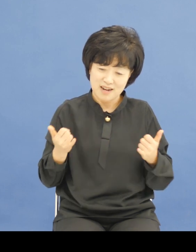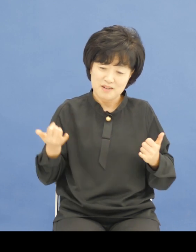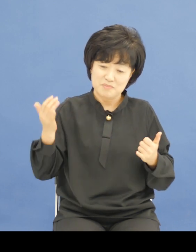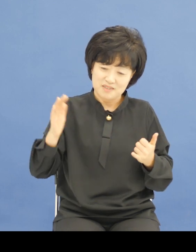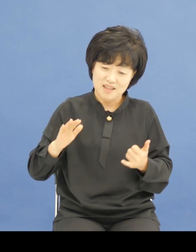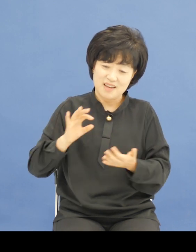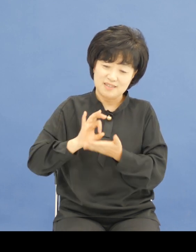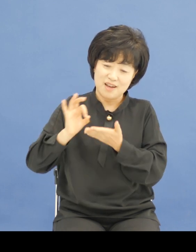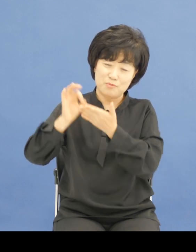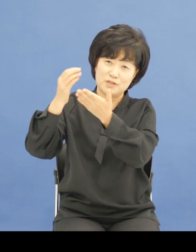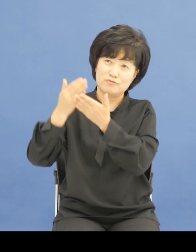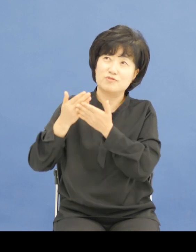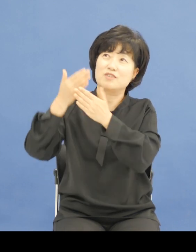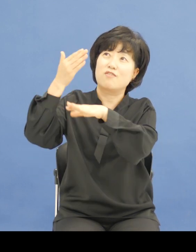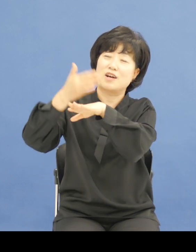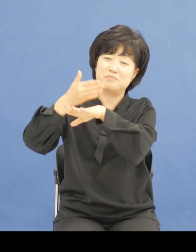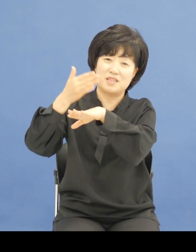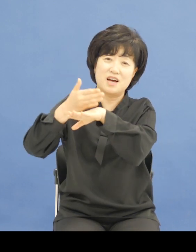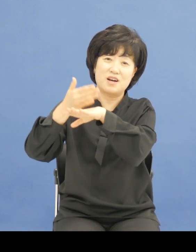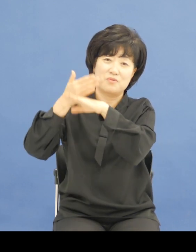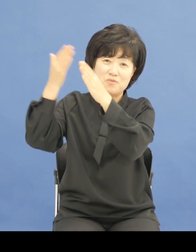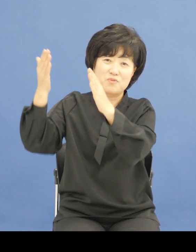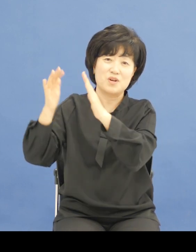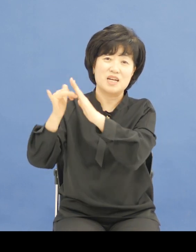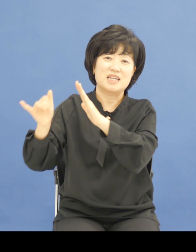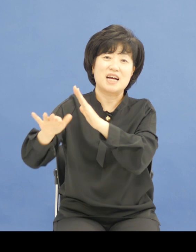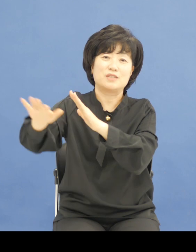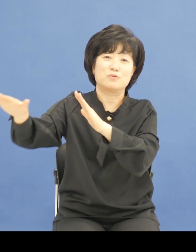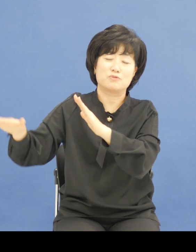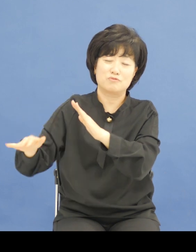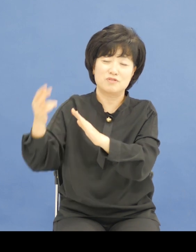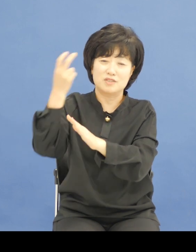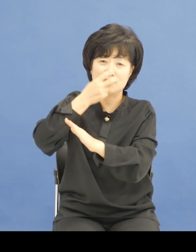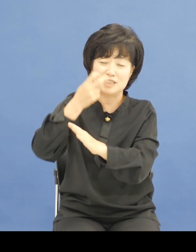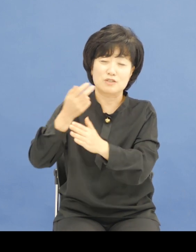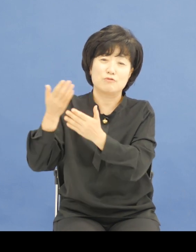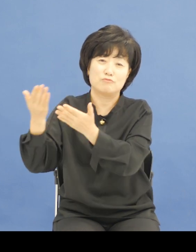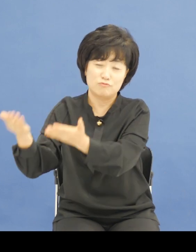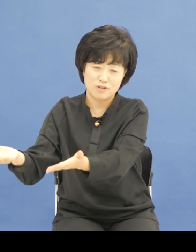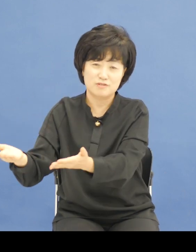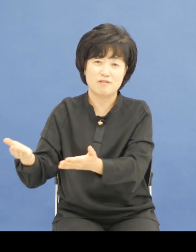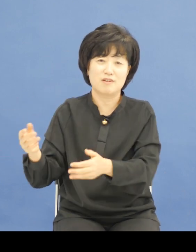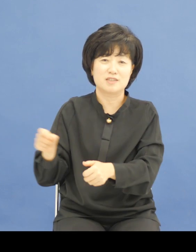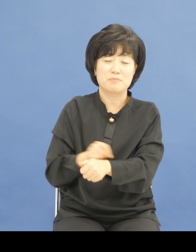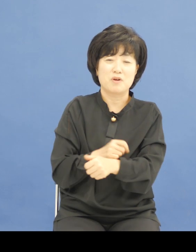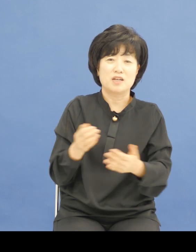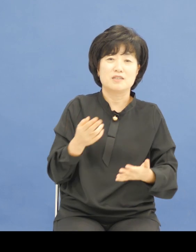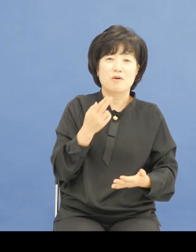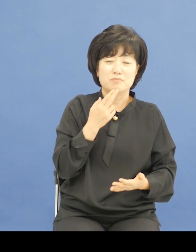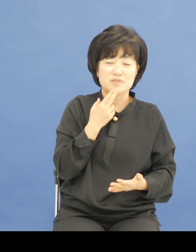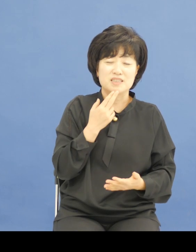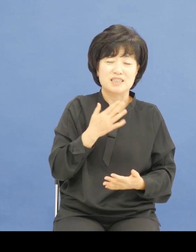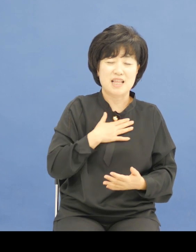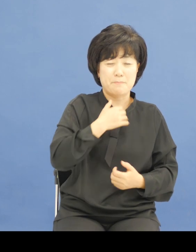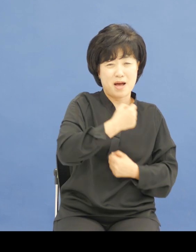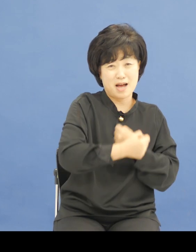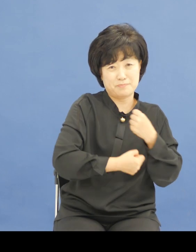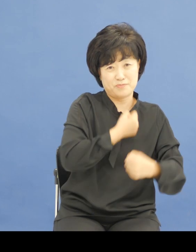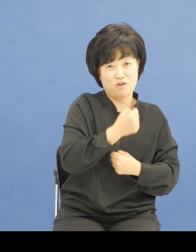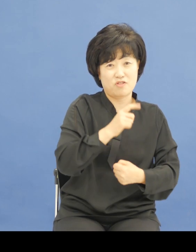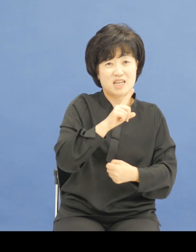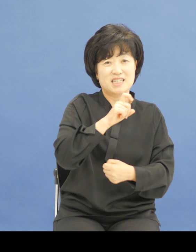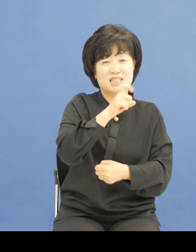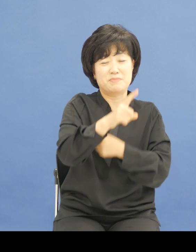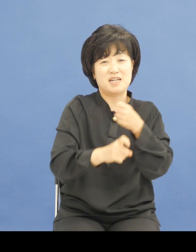해도 감사하고 또 뭐 가족들도 잘 지켜주셔서 특별한 일 없이 저 마음껏 한 지금